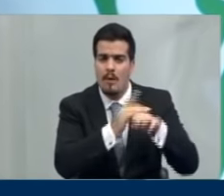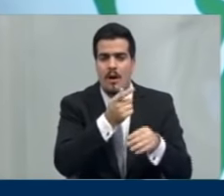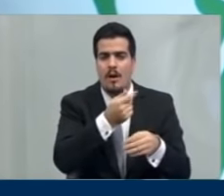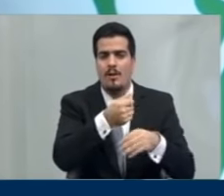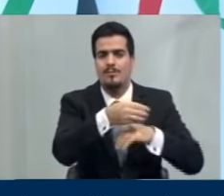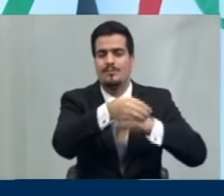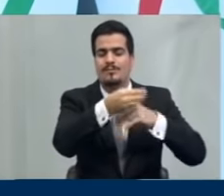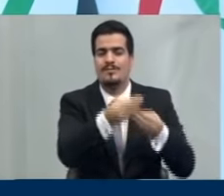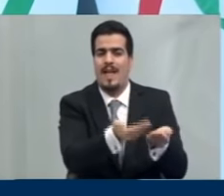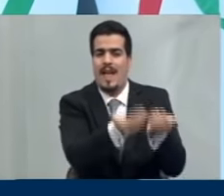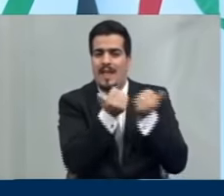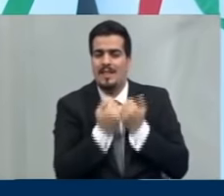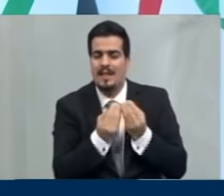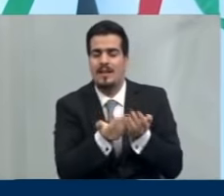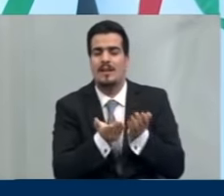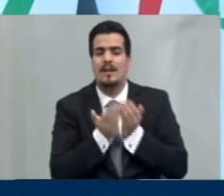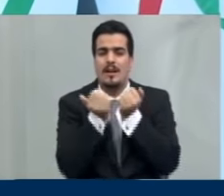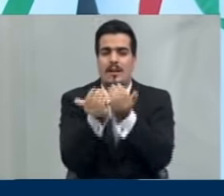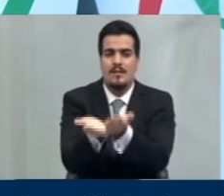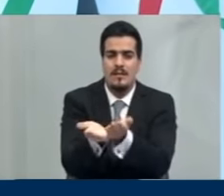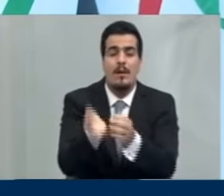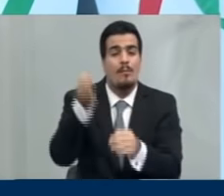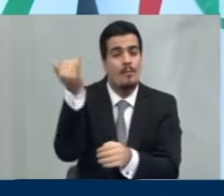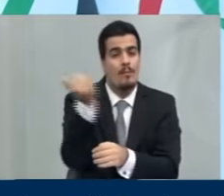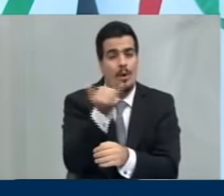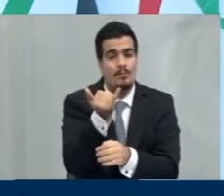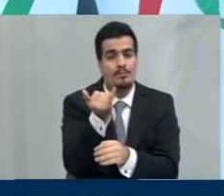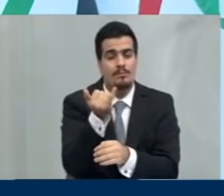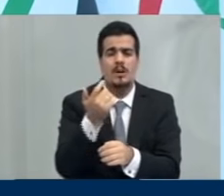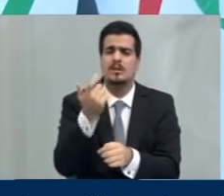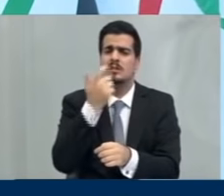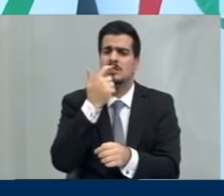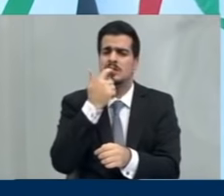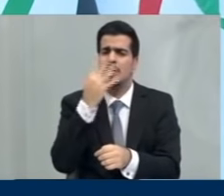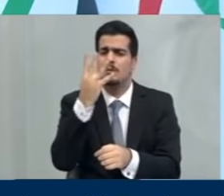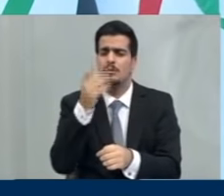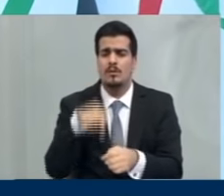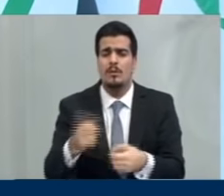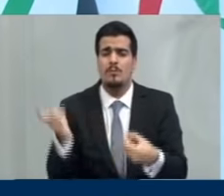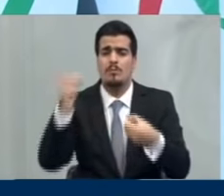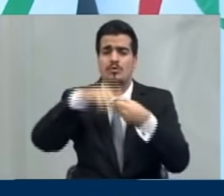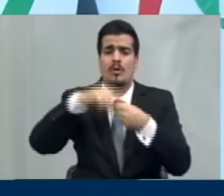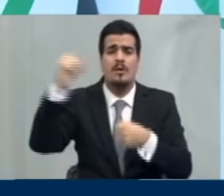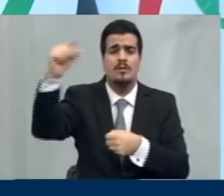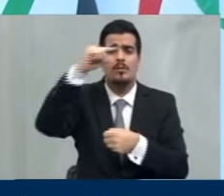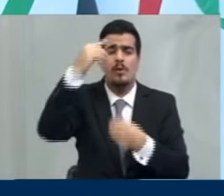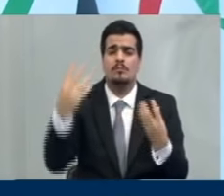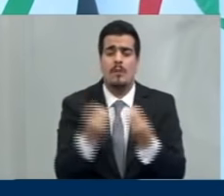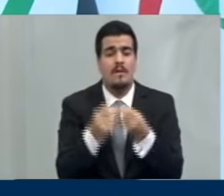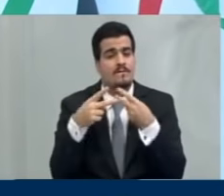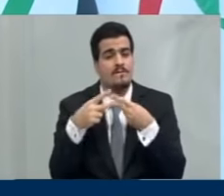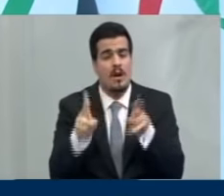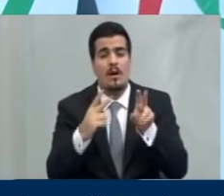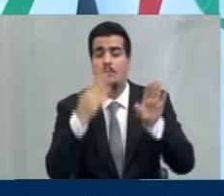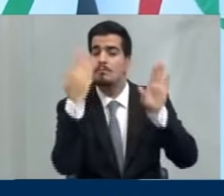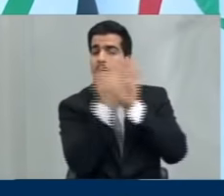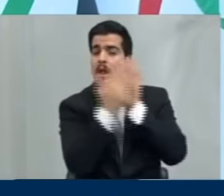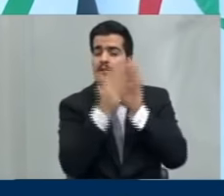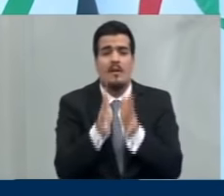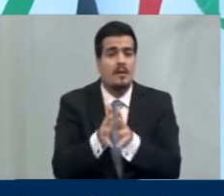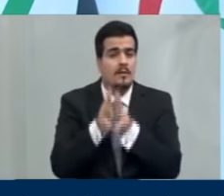محاربة الفساد بعد أن كانت شبهة محلية وعلى مدى أعوام باتت اليوم بشراكة دولية لفتح ملفات